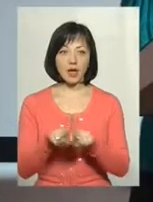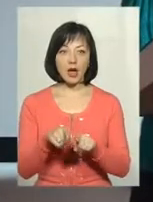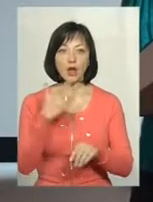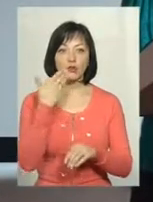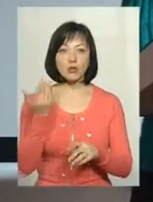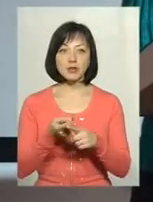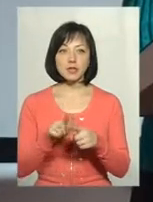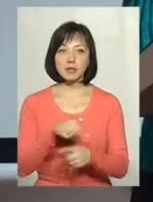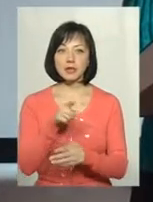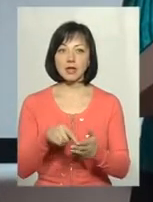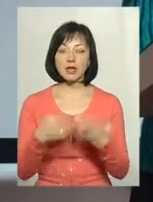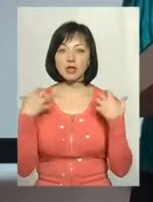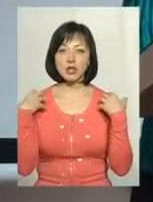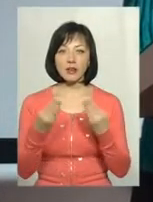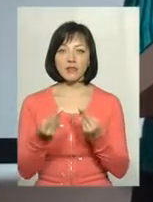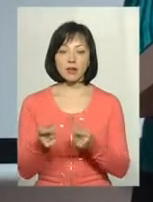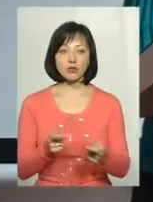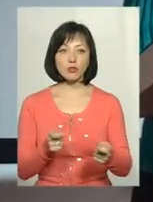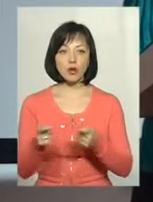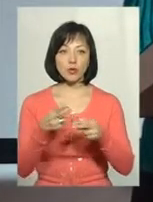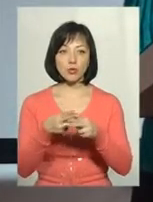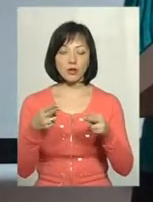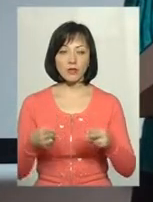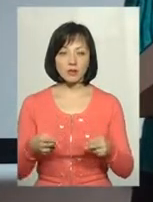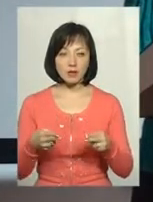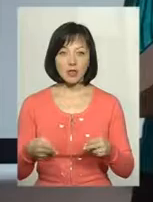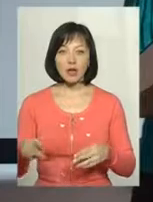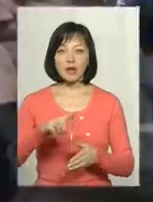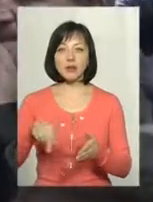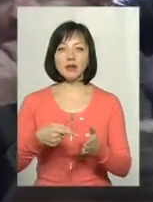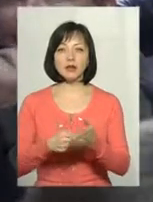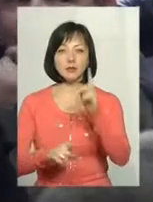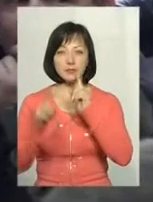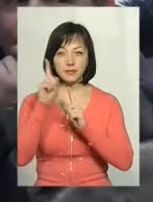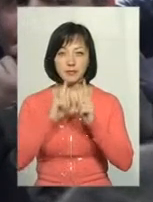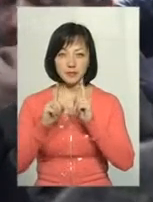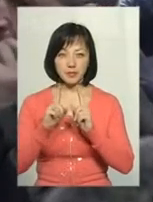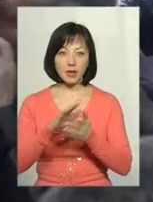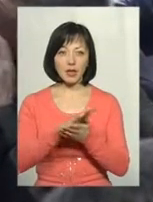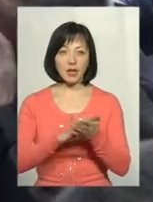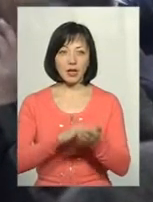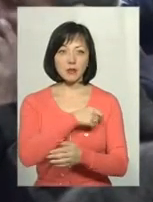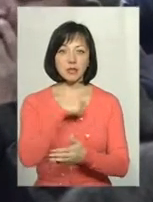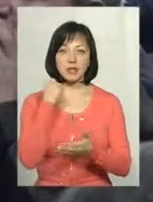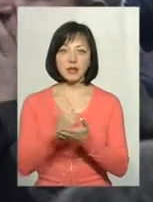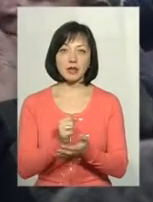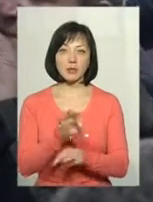цих питань зробила начальник фінансового управління Донеєвецької міської ради Тетяна Абзалова. Далі обранці затвердили проекти капітальних